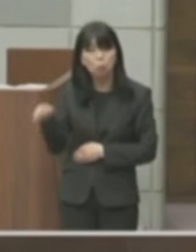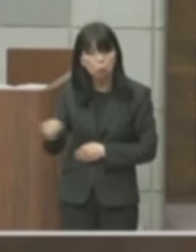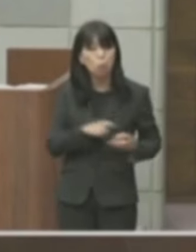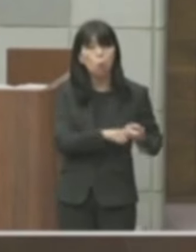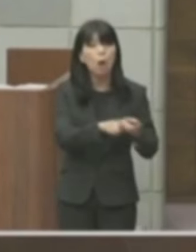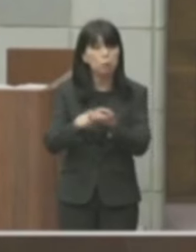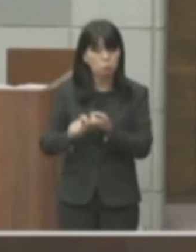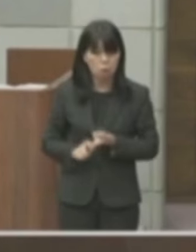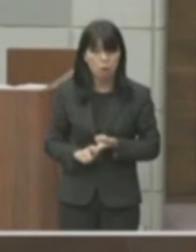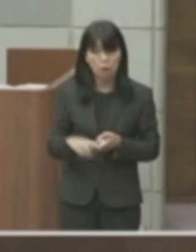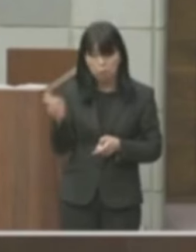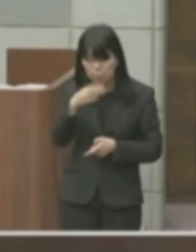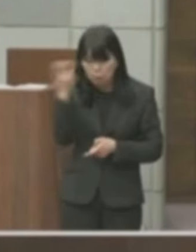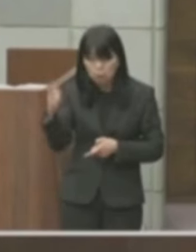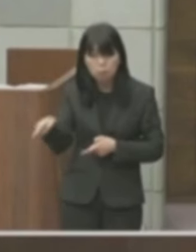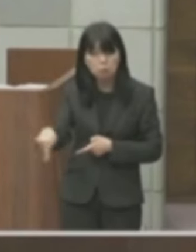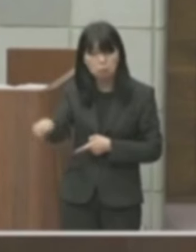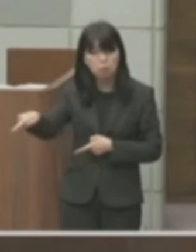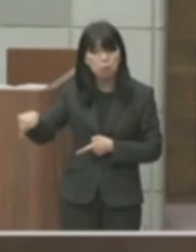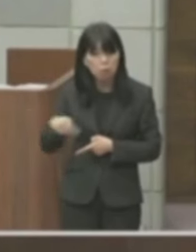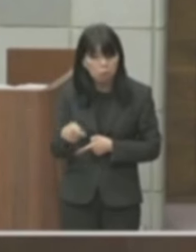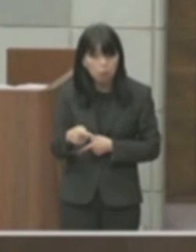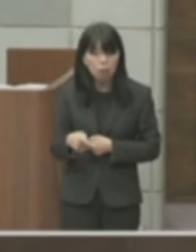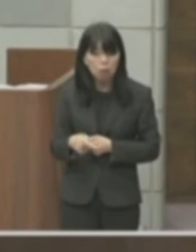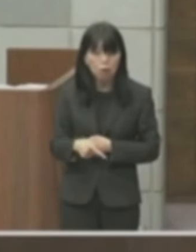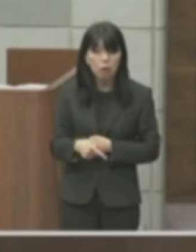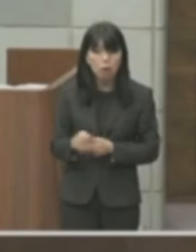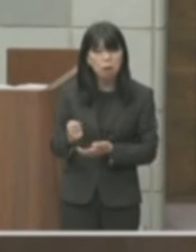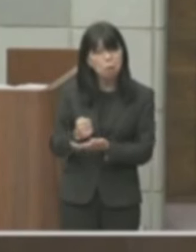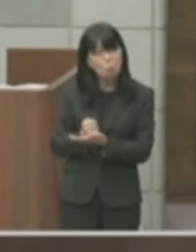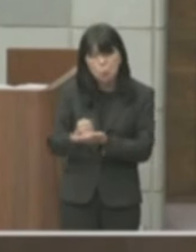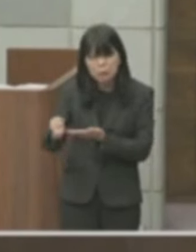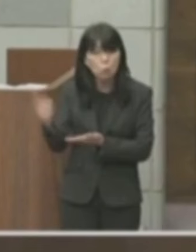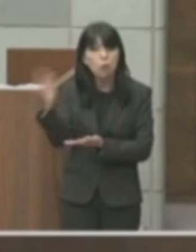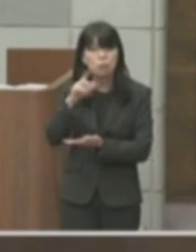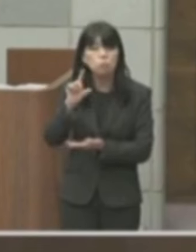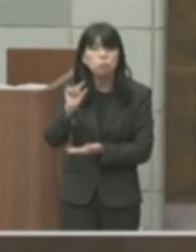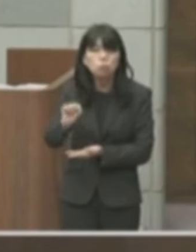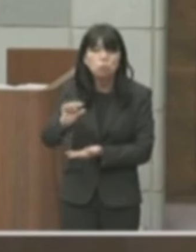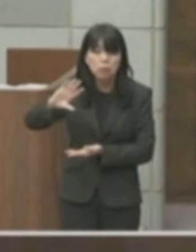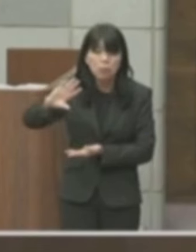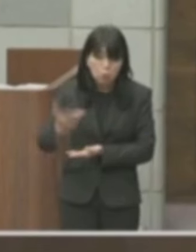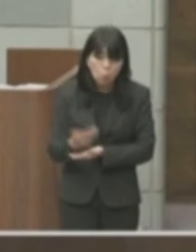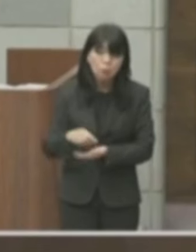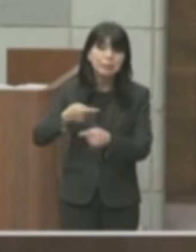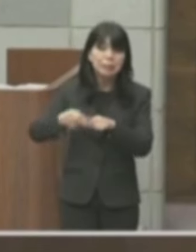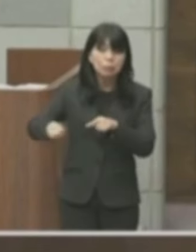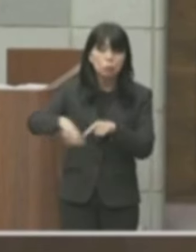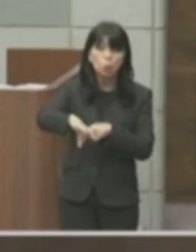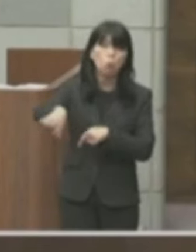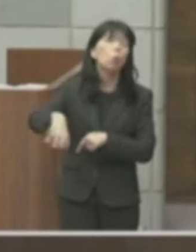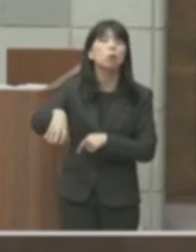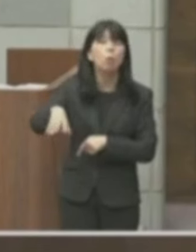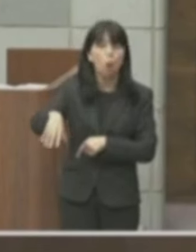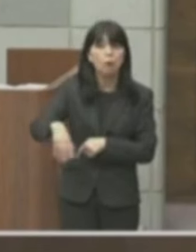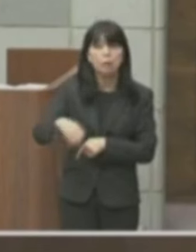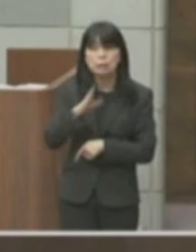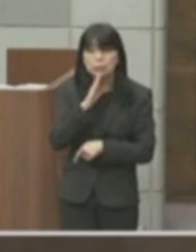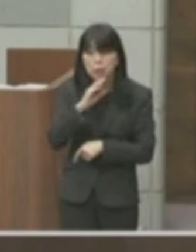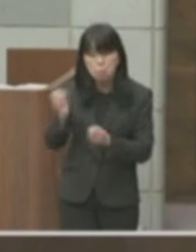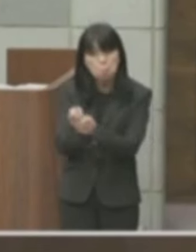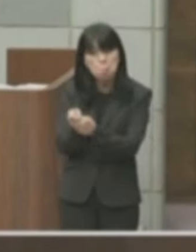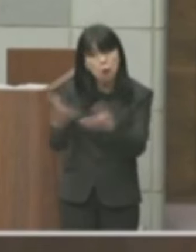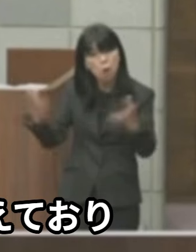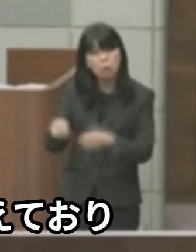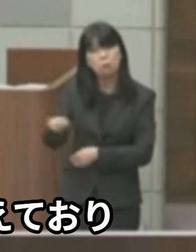会は、検出されたガスは低濃度と説明していますが、一部のエリアでは、実際に爆発